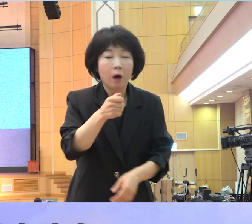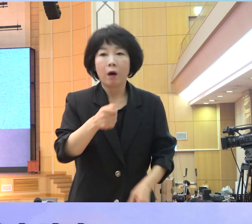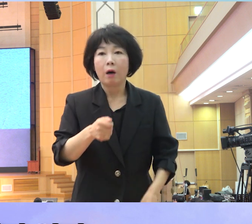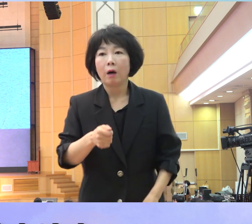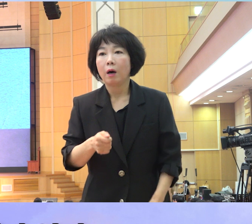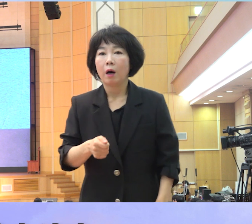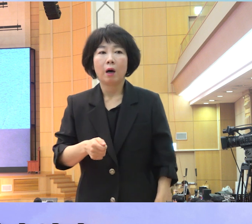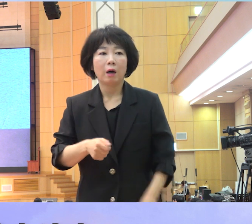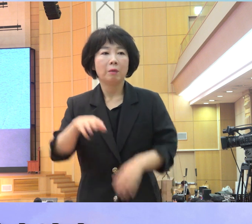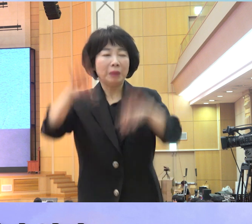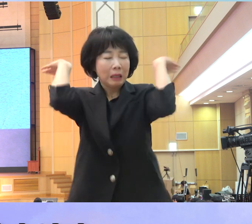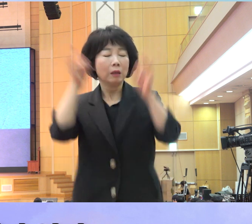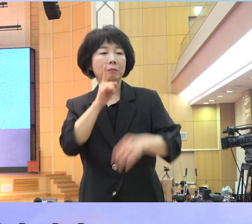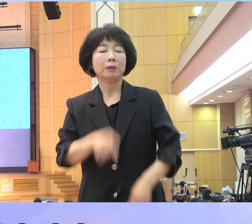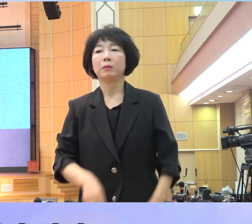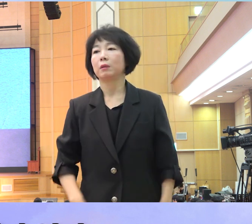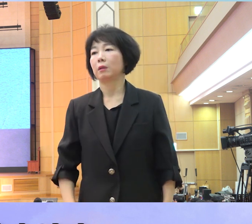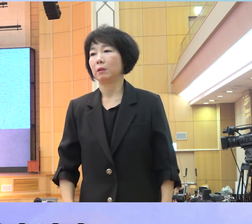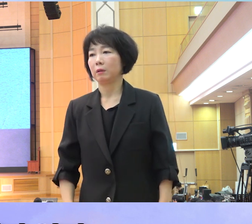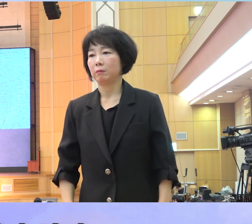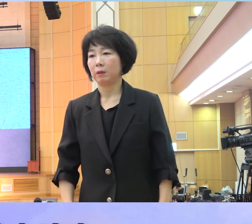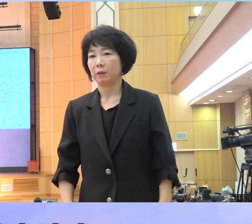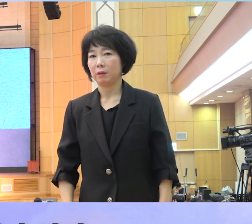포인트라는 없어요. 그냥 막.